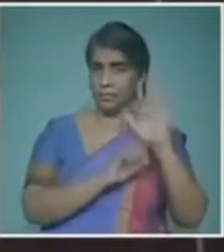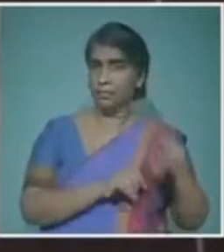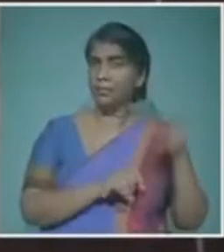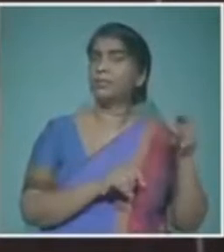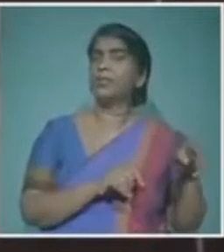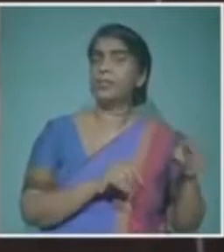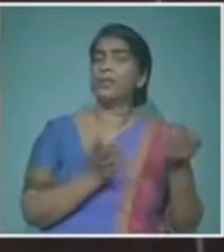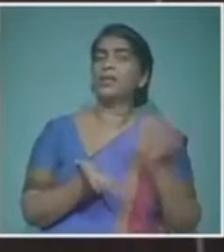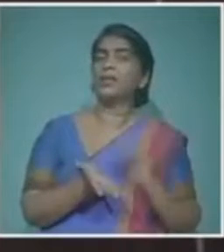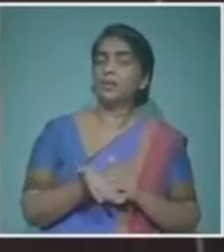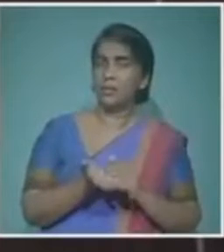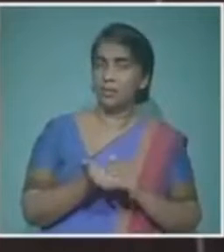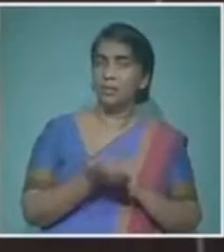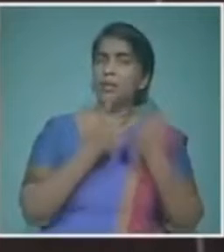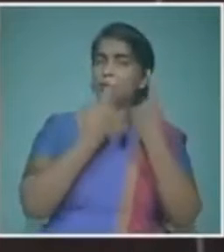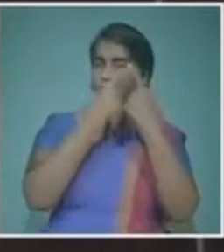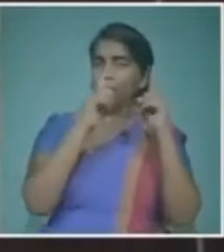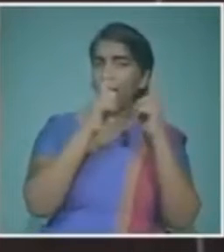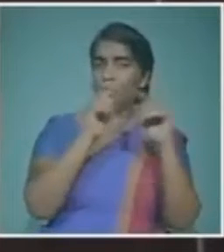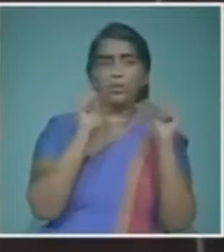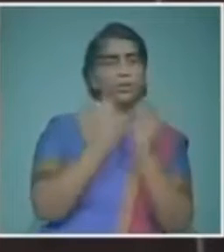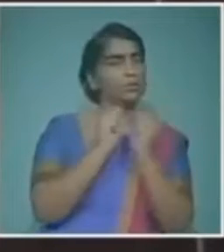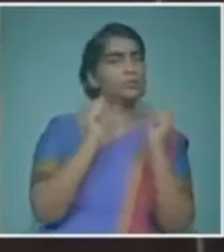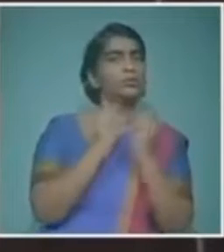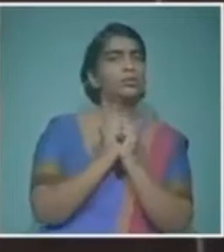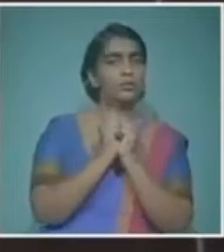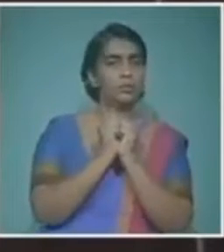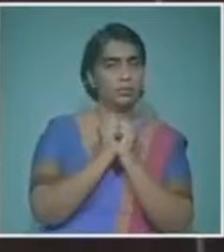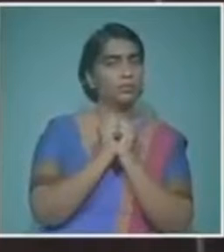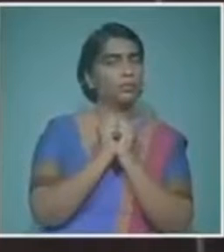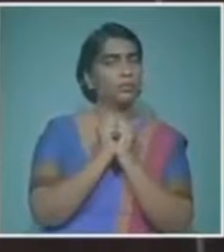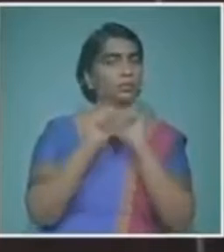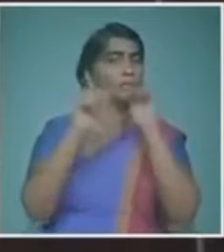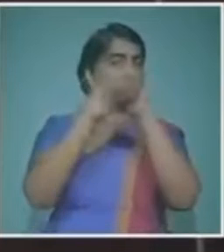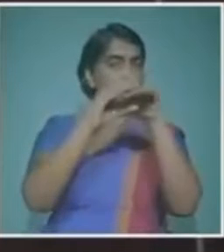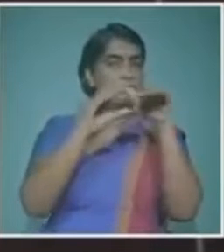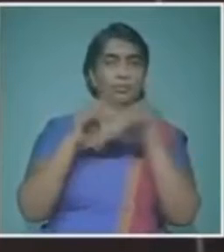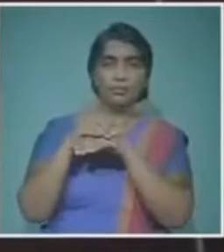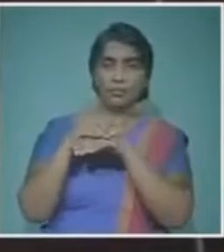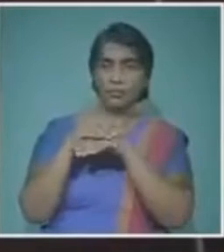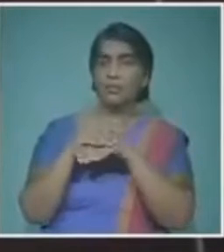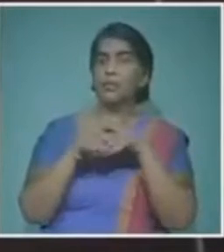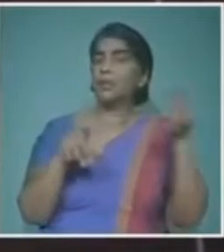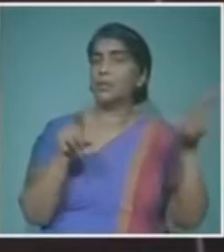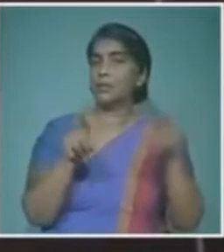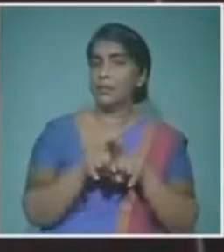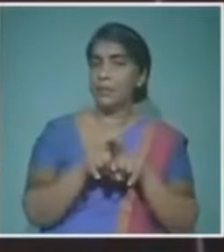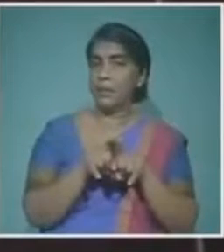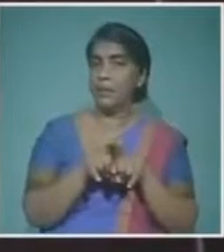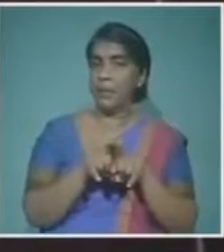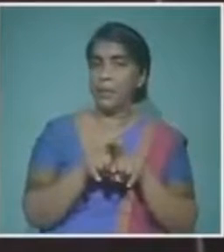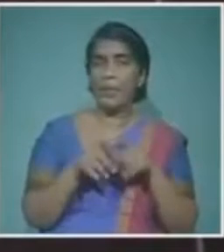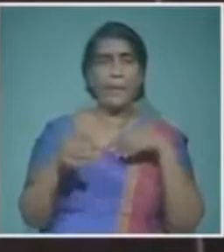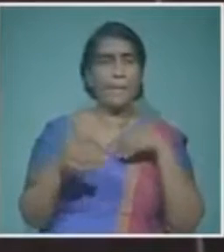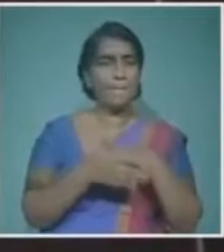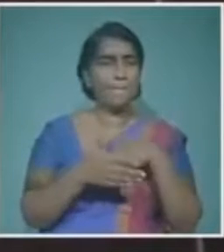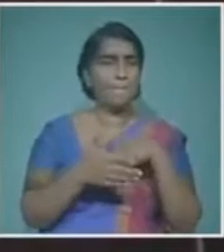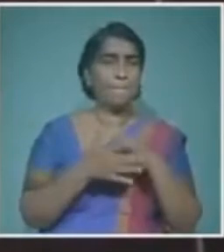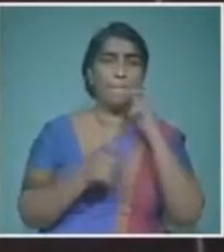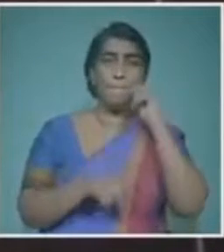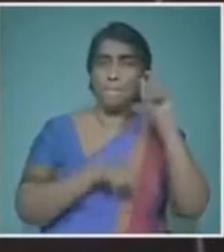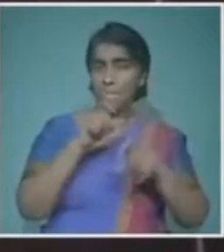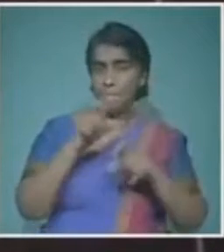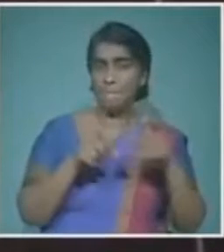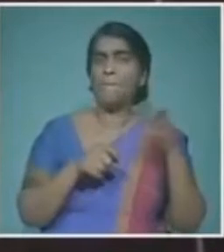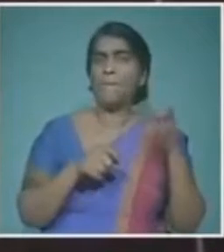இருக்காங்க. இதெல்லாம் எத்தனை தடவை சொல்றது? ஆனாலும் நாங்க ஒதுக்கப்பட்ட சமூகம், இதை நம்மளே தன்னைத்தானே சொல்லிக்கும். இதா இருக்கிறதுல